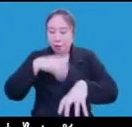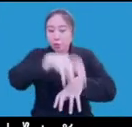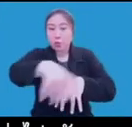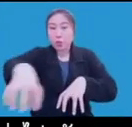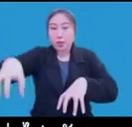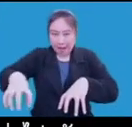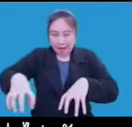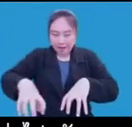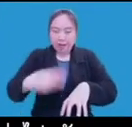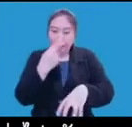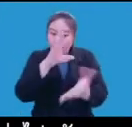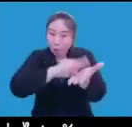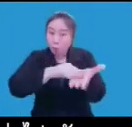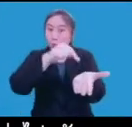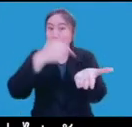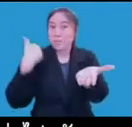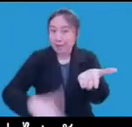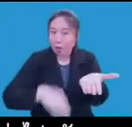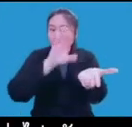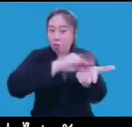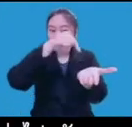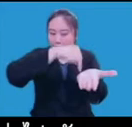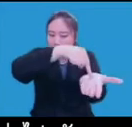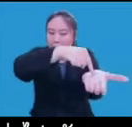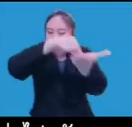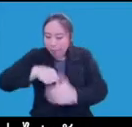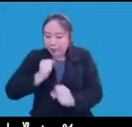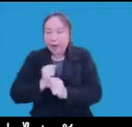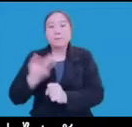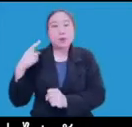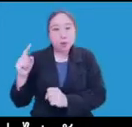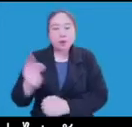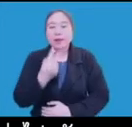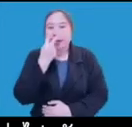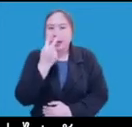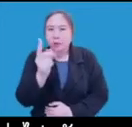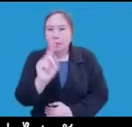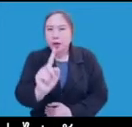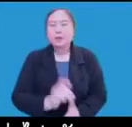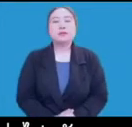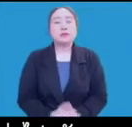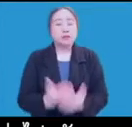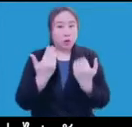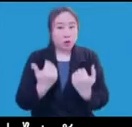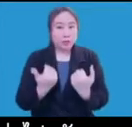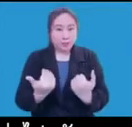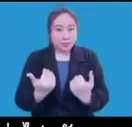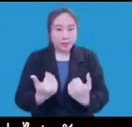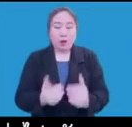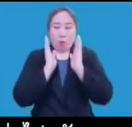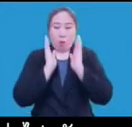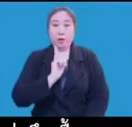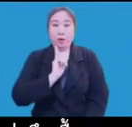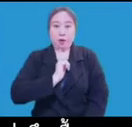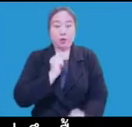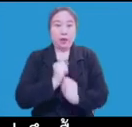ที่เอาไปใช้ประโยชน์จากข้อมูลที่เราได้รวบรวมกันมานะครับแล้วก็ช่วยชี้ให้เห็นด้วยนะครับว่าจริงๆแล้วไม่ได้เกิดจากภาคส่วน